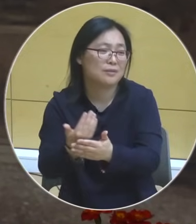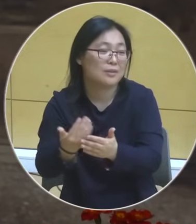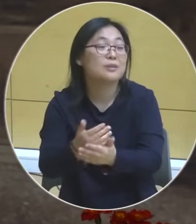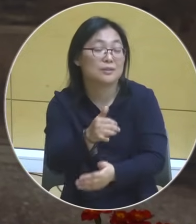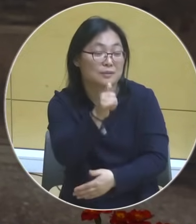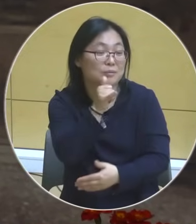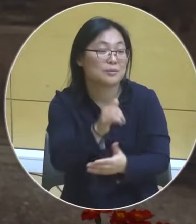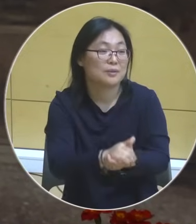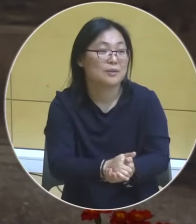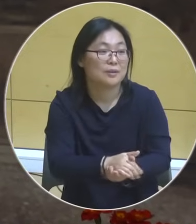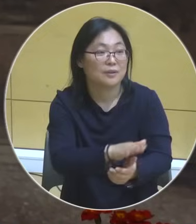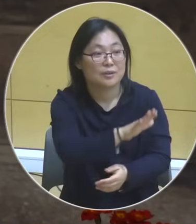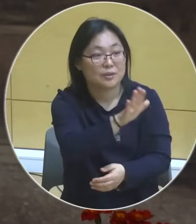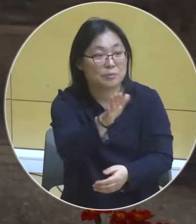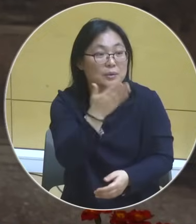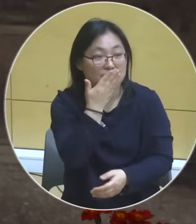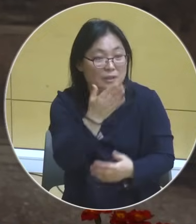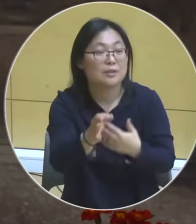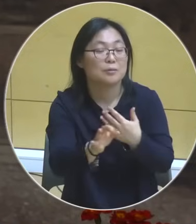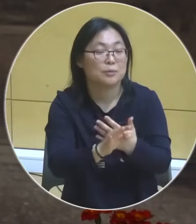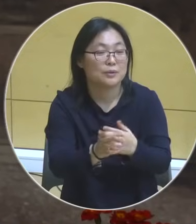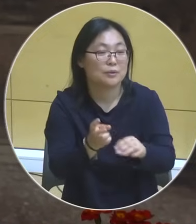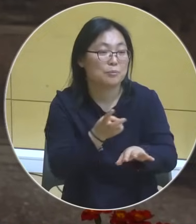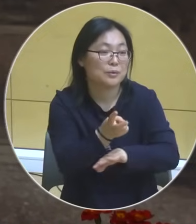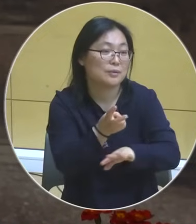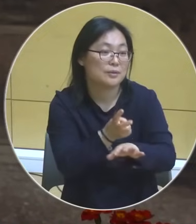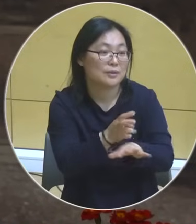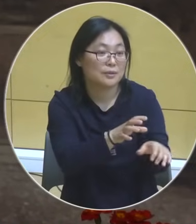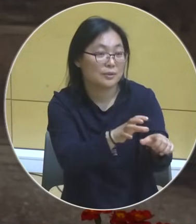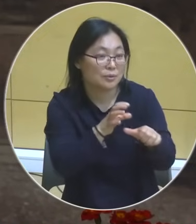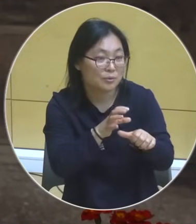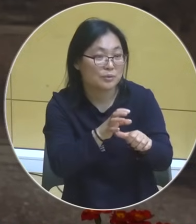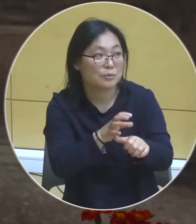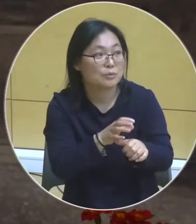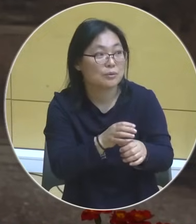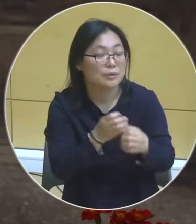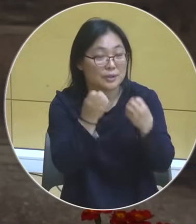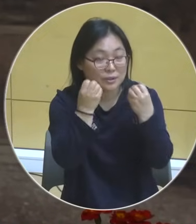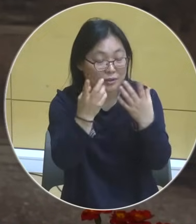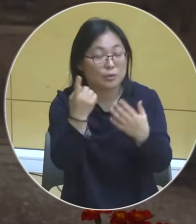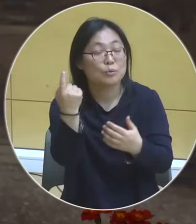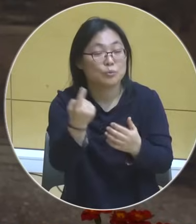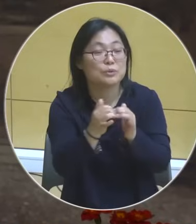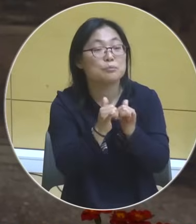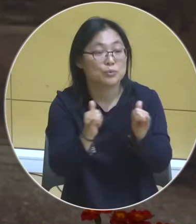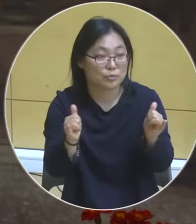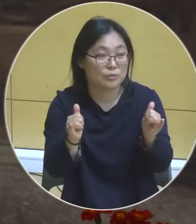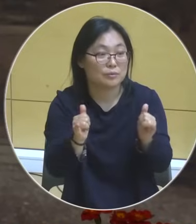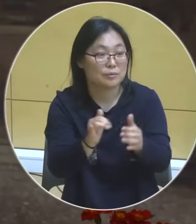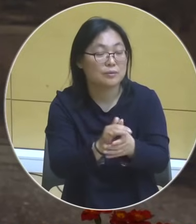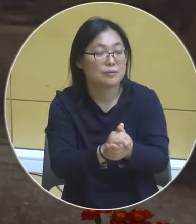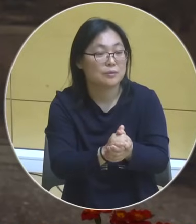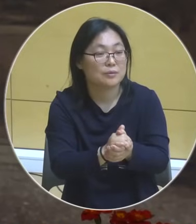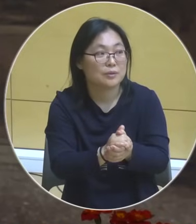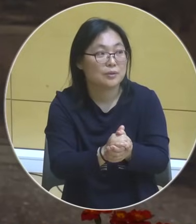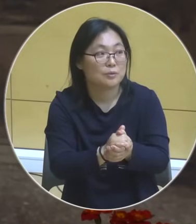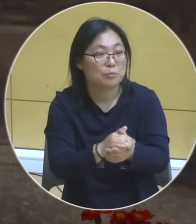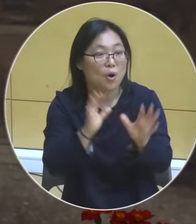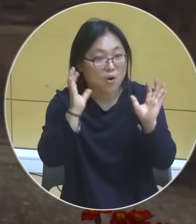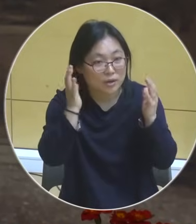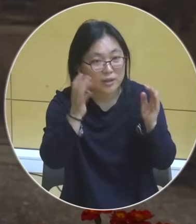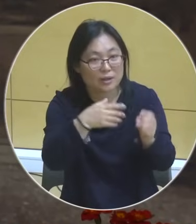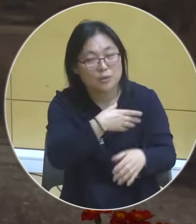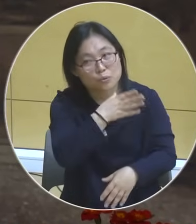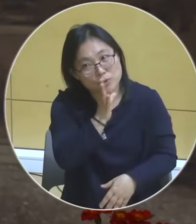있습니다. 여러분께서 가능하면 대중교통을 이용하시고 새로운 가족들이나 교회를 탐방하는 분이나 또